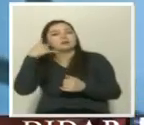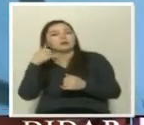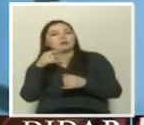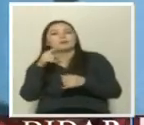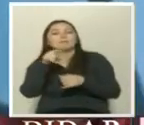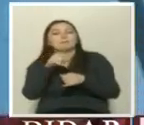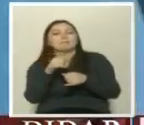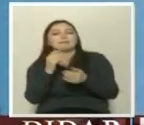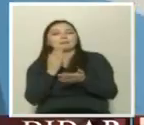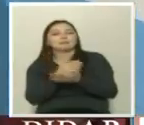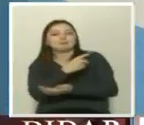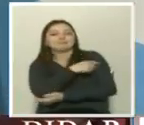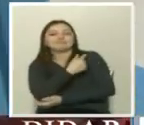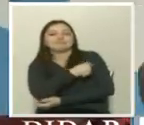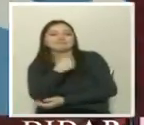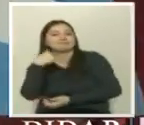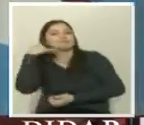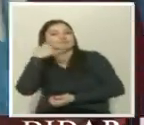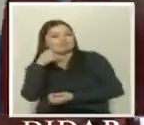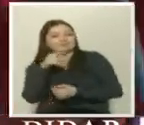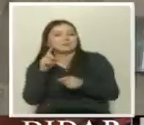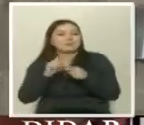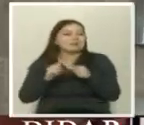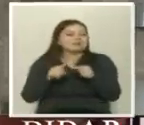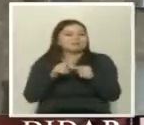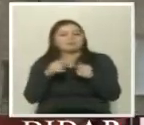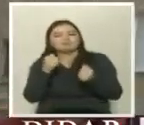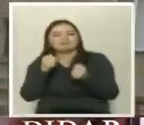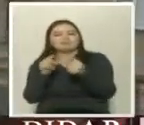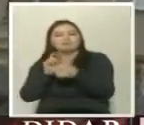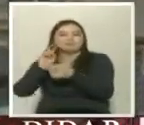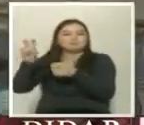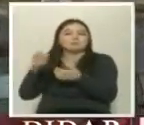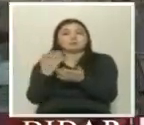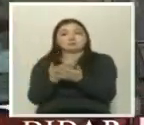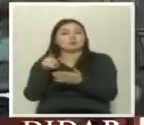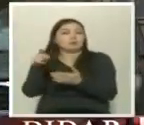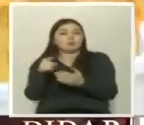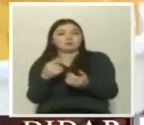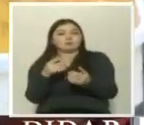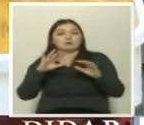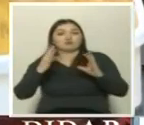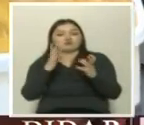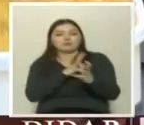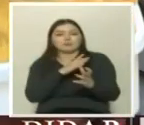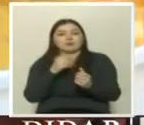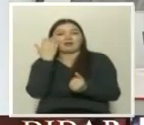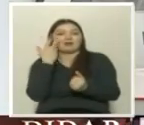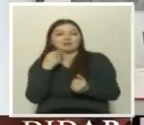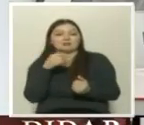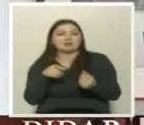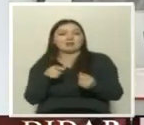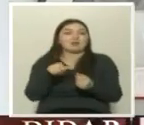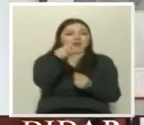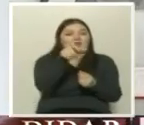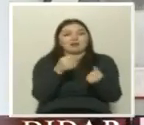помощь. Были случаи в 20-летней практике Тазагуль, когда в машине скорой помощи приходилось принимать роды и спасать пациента с остановкой сердца с